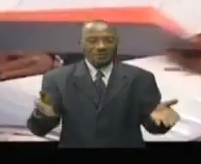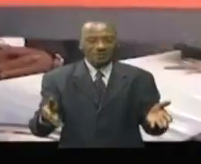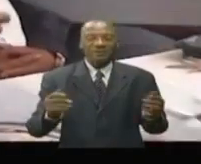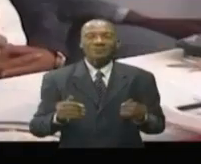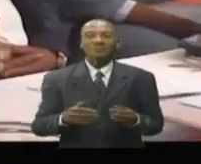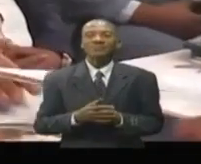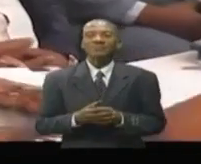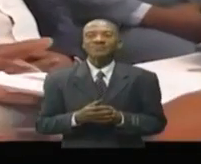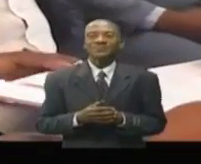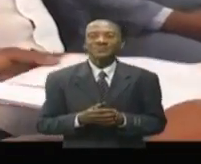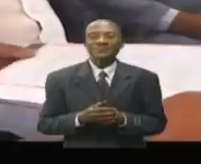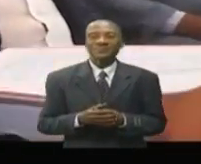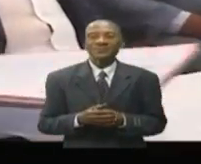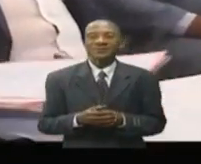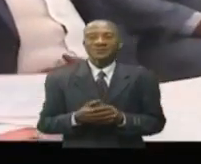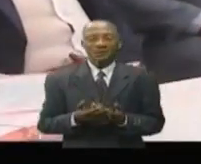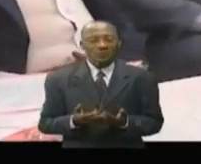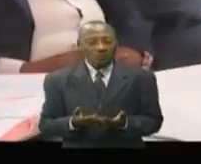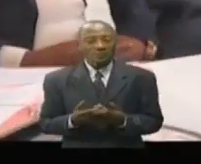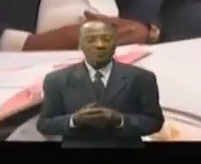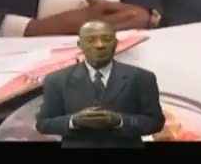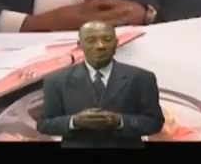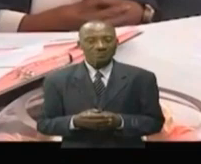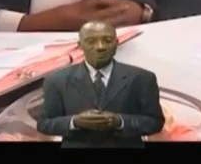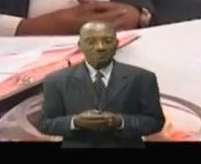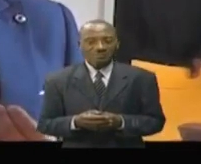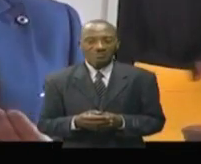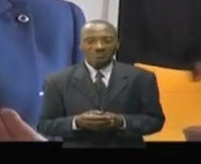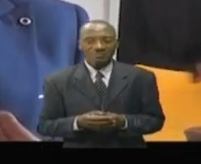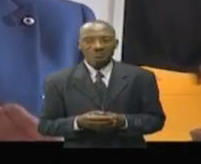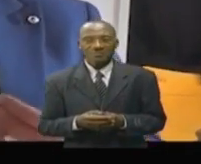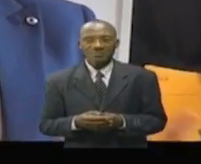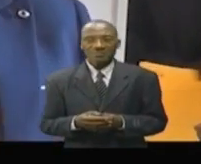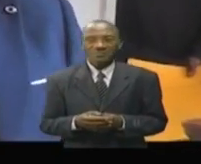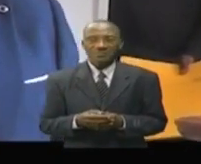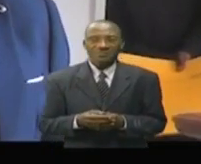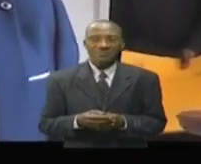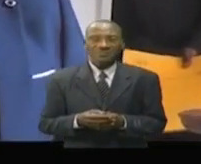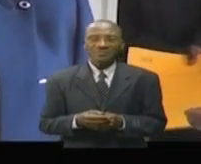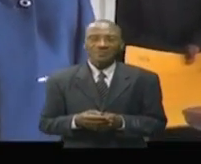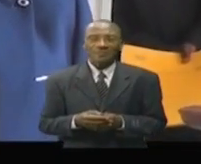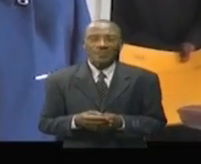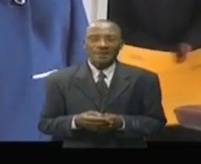la franche collaboration qui a régné pendant son règne. Je suis fier.